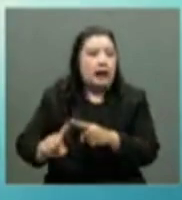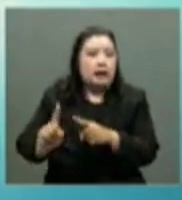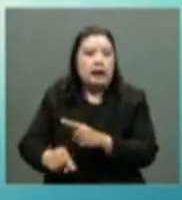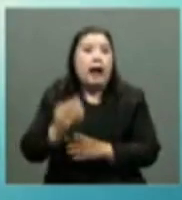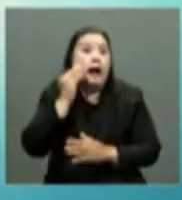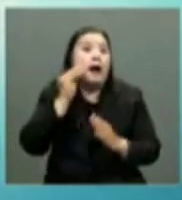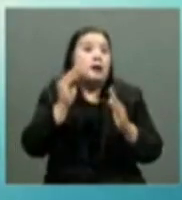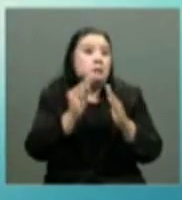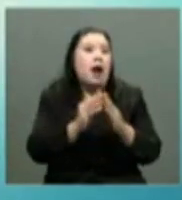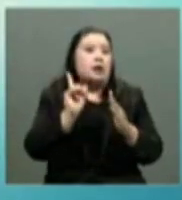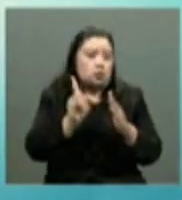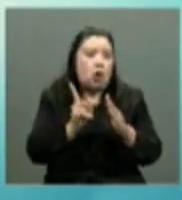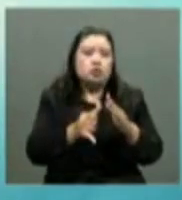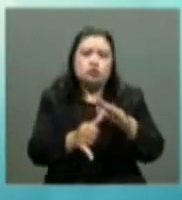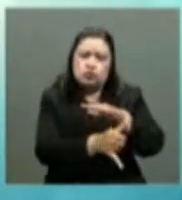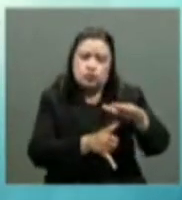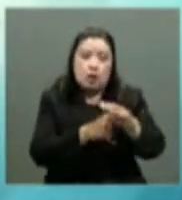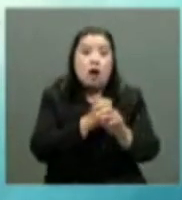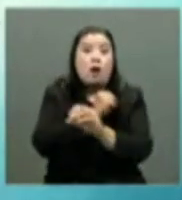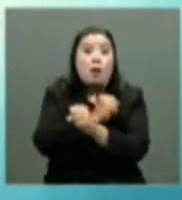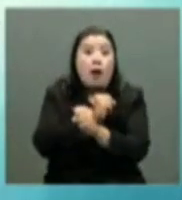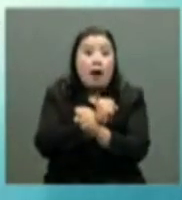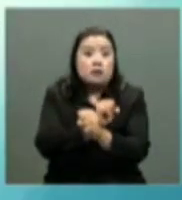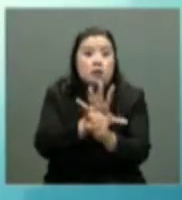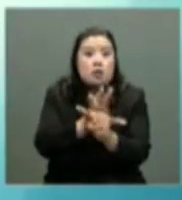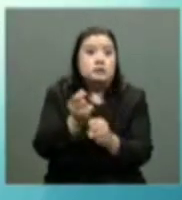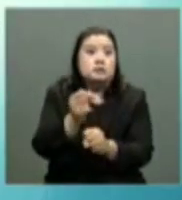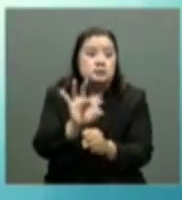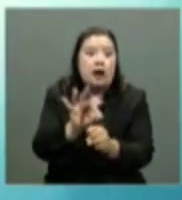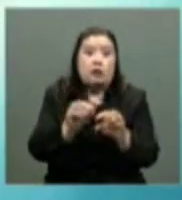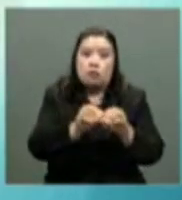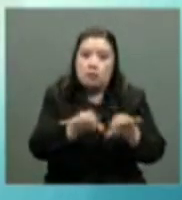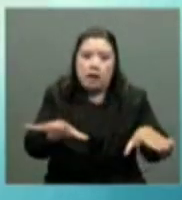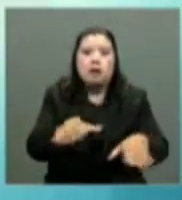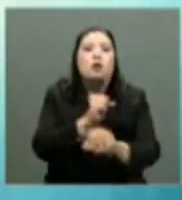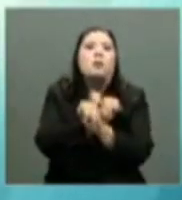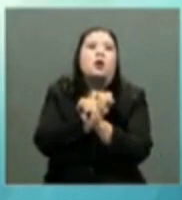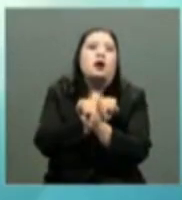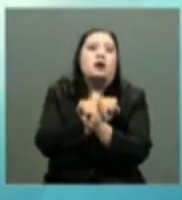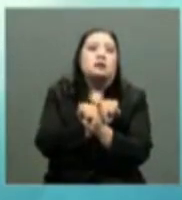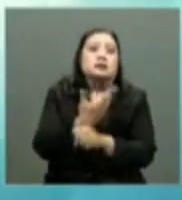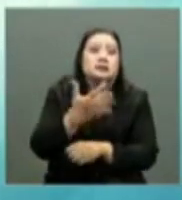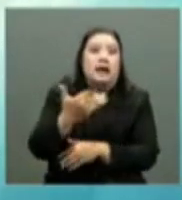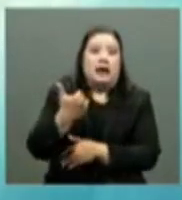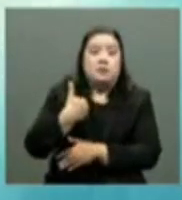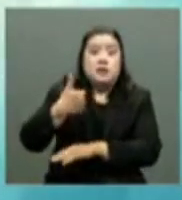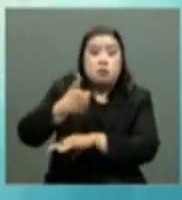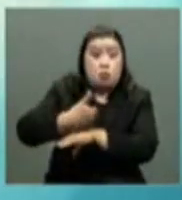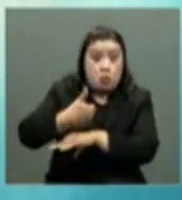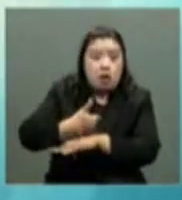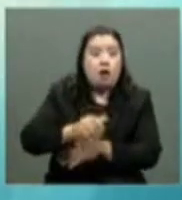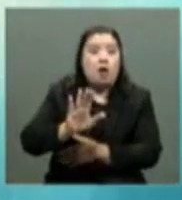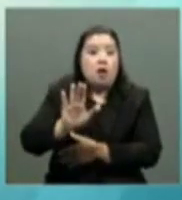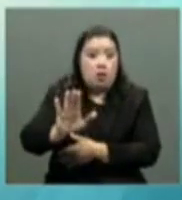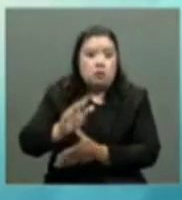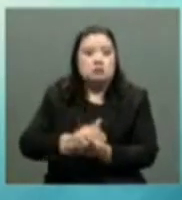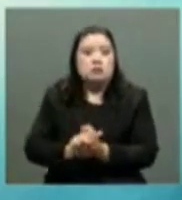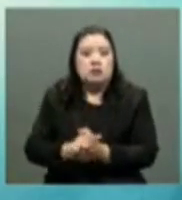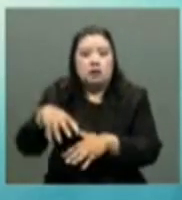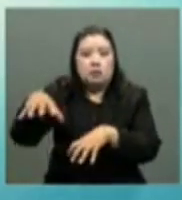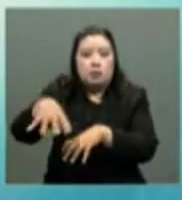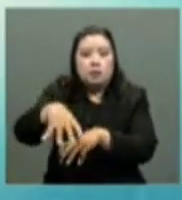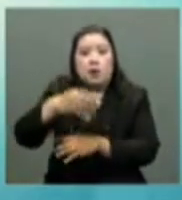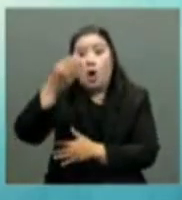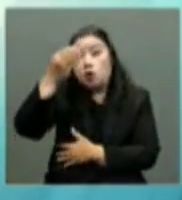วเพื่อป้องกันการแพร่ระบาดของไวรัสโคโรนาสายพันธุ์ใหม่นอกจากนี้ยังผลักดันให้ผู้ว่าราชการคนอื่นๆเรียกร้อง